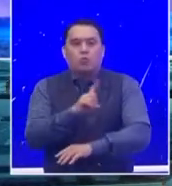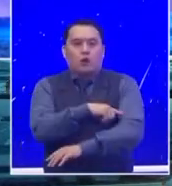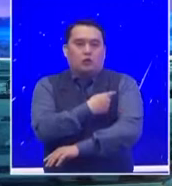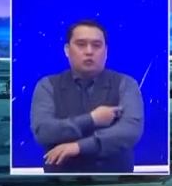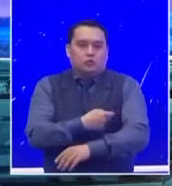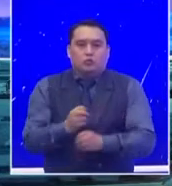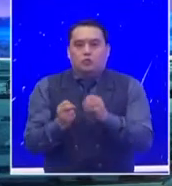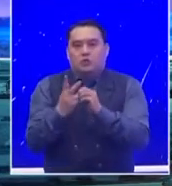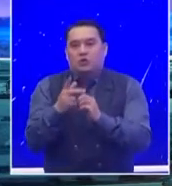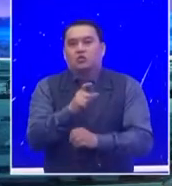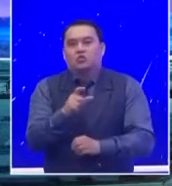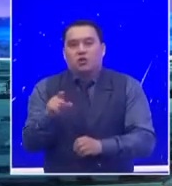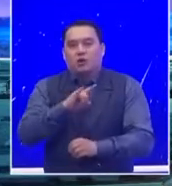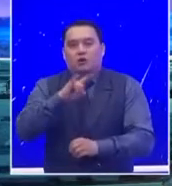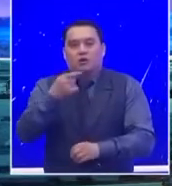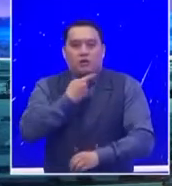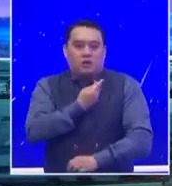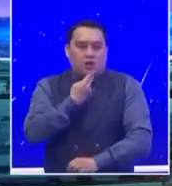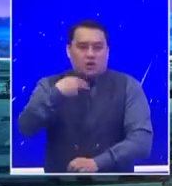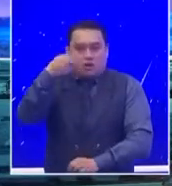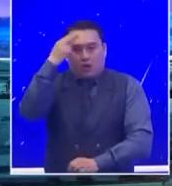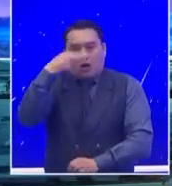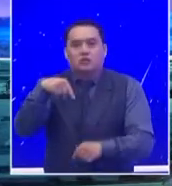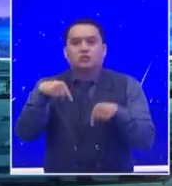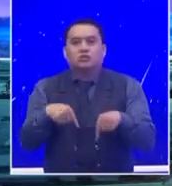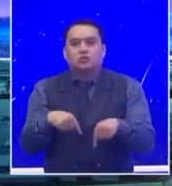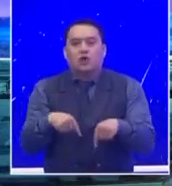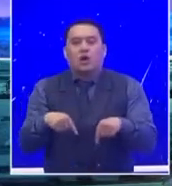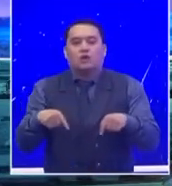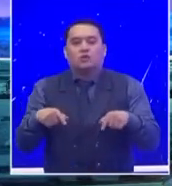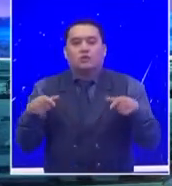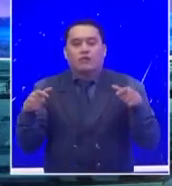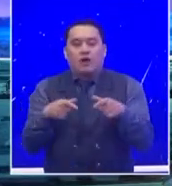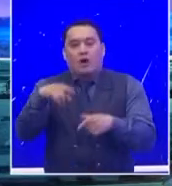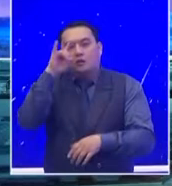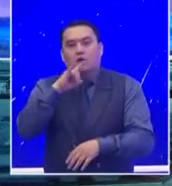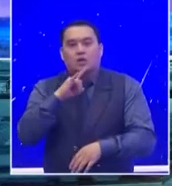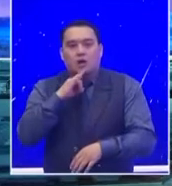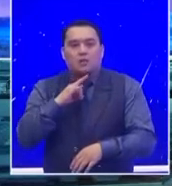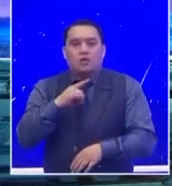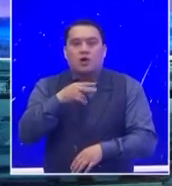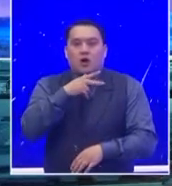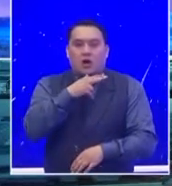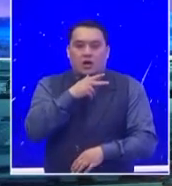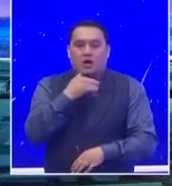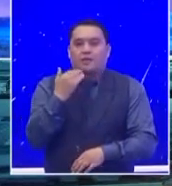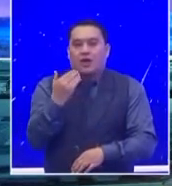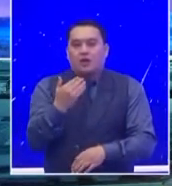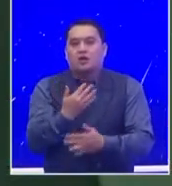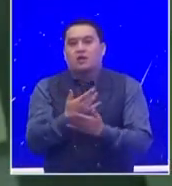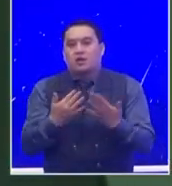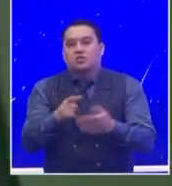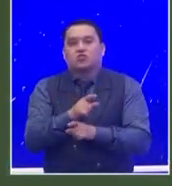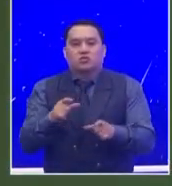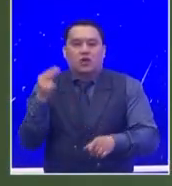прибыли 13 пассажиров из Италии. Также здесь на карантине содержатся казахстанцы, прибывшие из Южной. Южной Кореи. Есть и